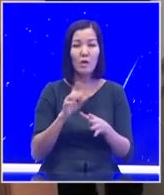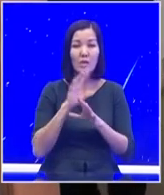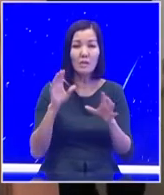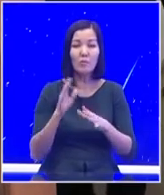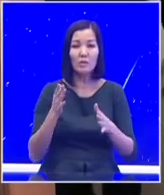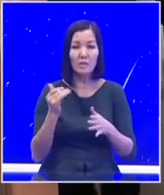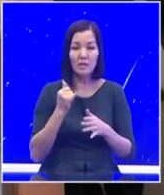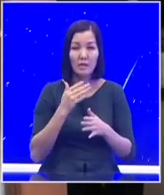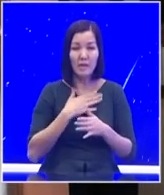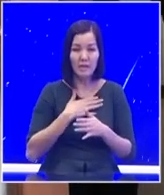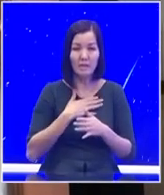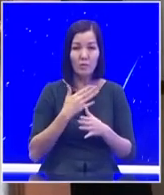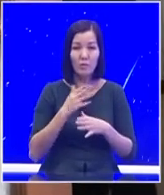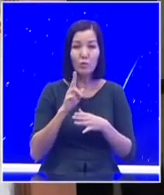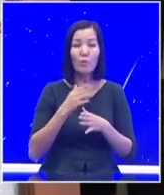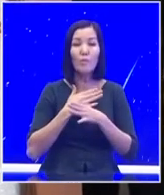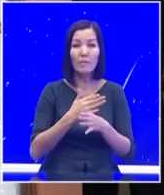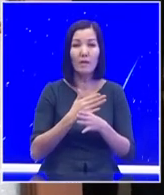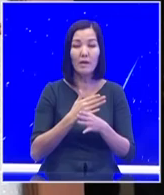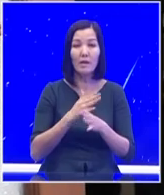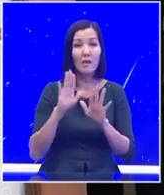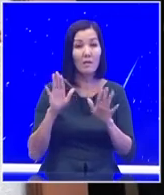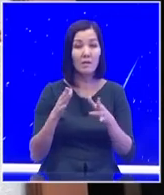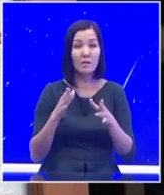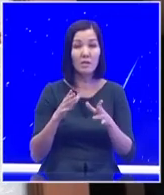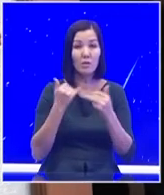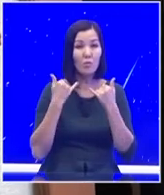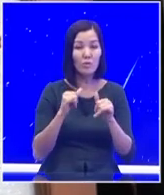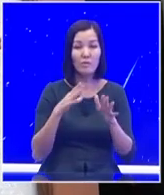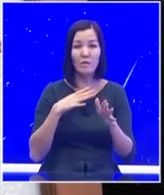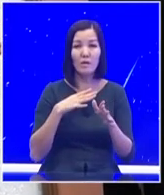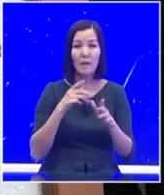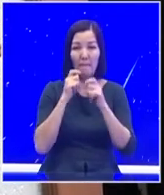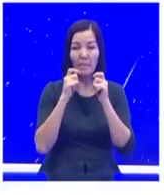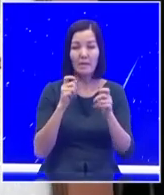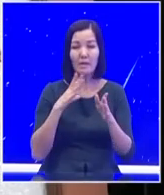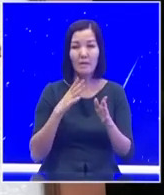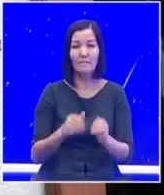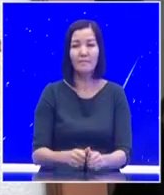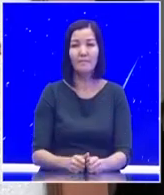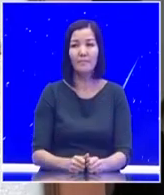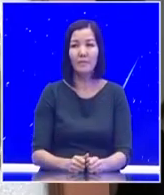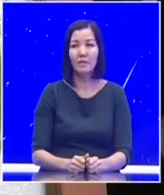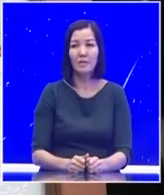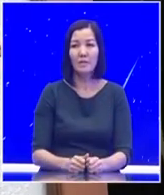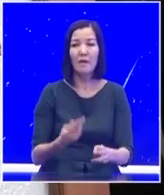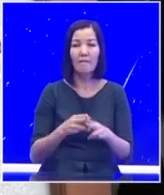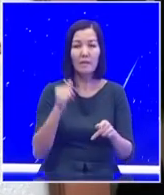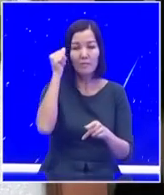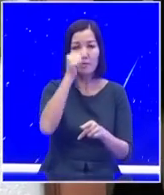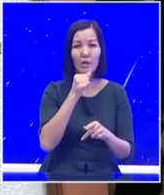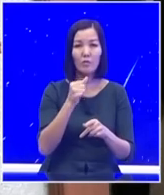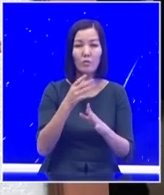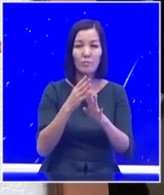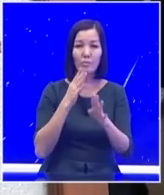нас, кто нам помогает. Неожиданно было, правда. Такой подарок. Это подарок, действительно подарок. Я уже вот в этом году 5 лет как стою